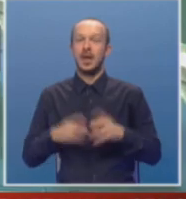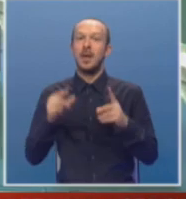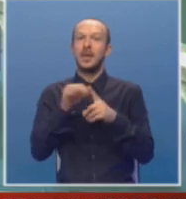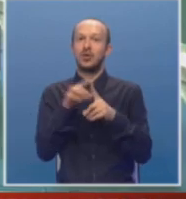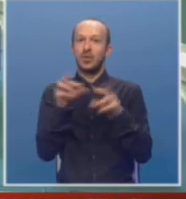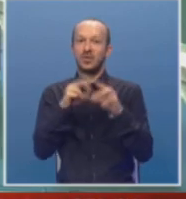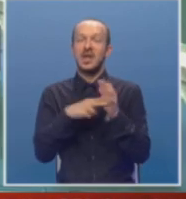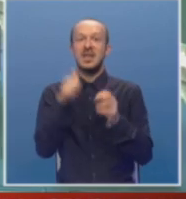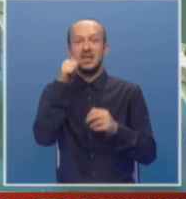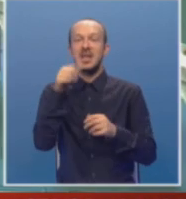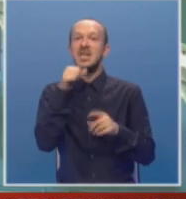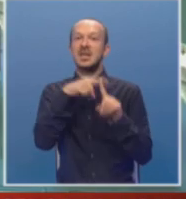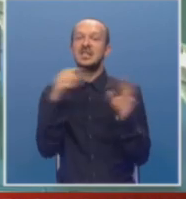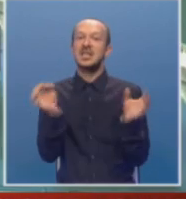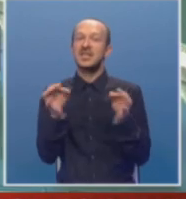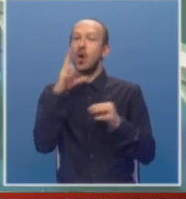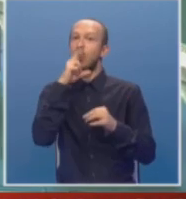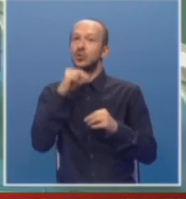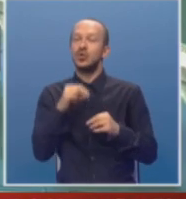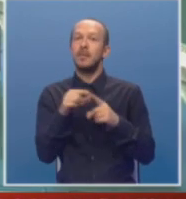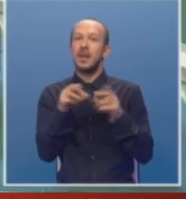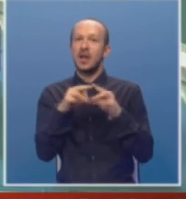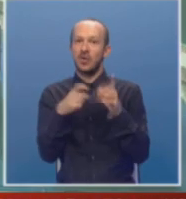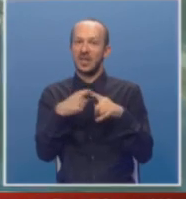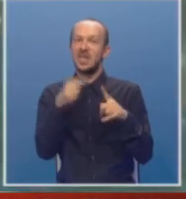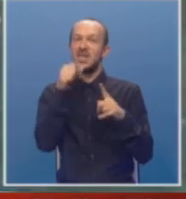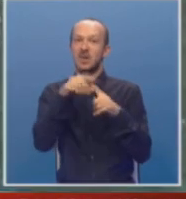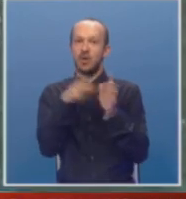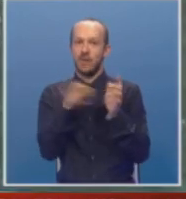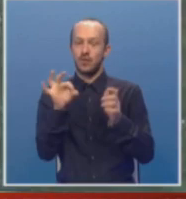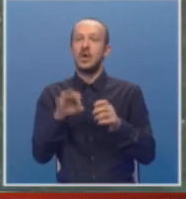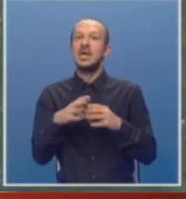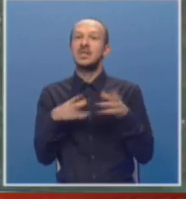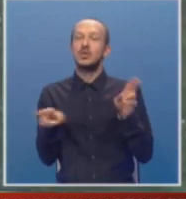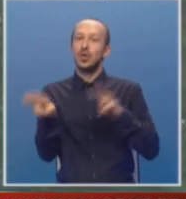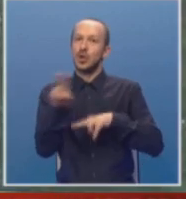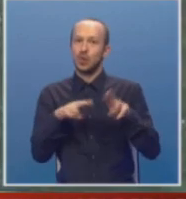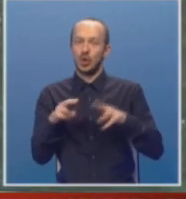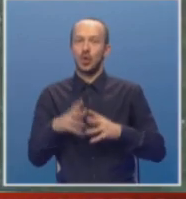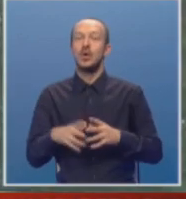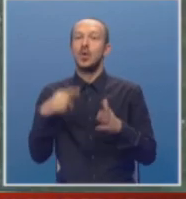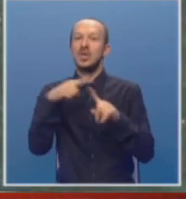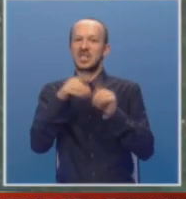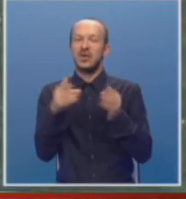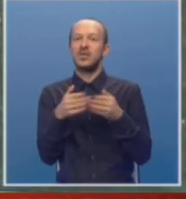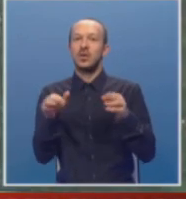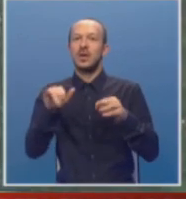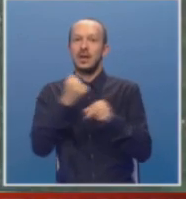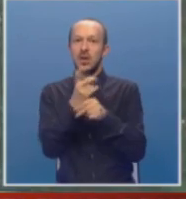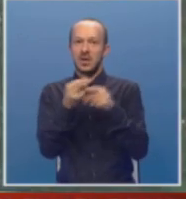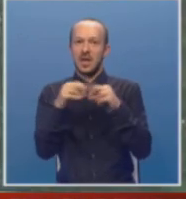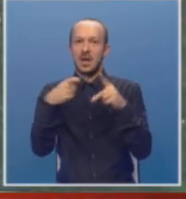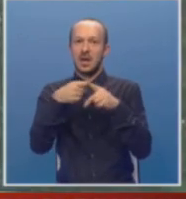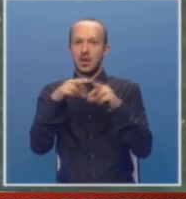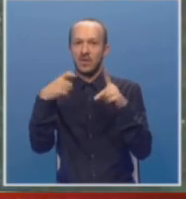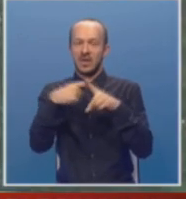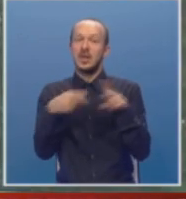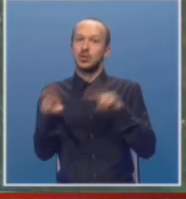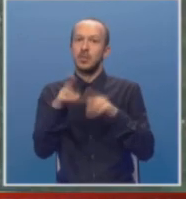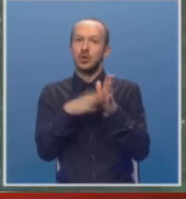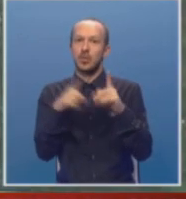Petrovdan je dan i krsna slava opština Kalinovik i Trnovo. Svetu arhijerejsku liturgiju u crkvi Svetog Georgija u Kalinoviku